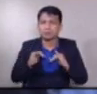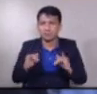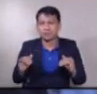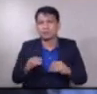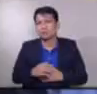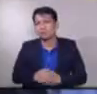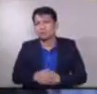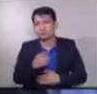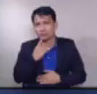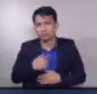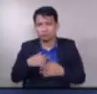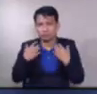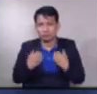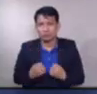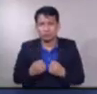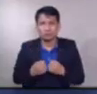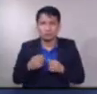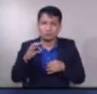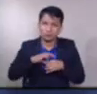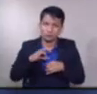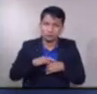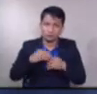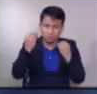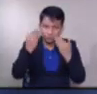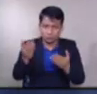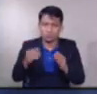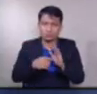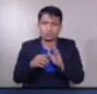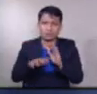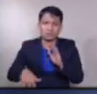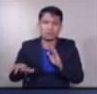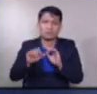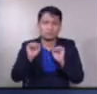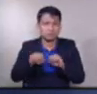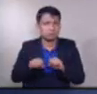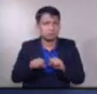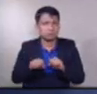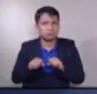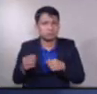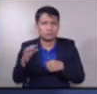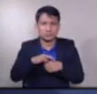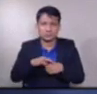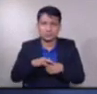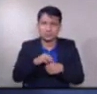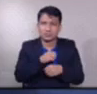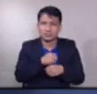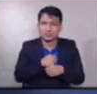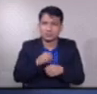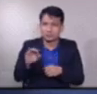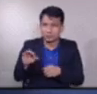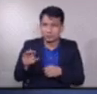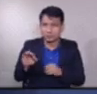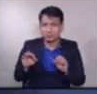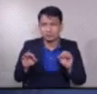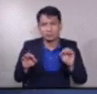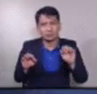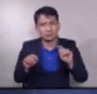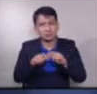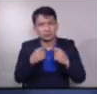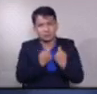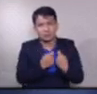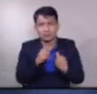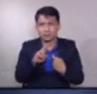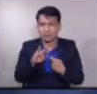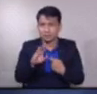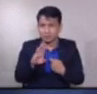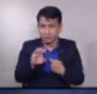We are a strong voting population. And hindi lang po yun saklaw ng Lumad ng 19 tribes at ng 13 tribes ng Moro.